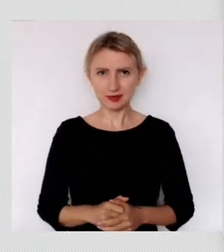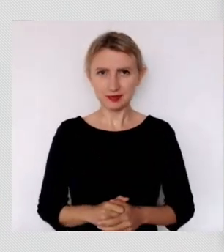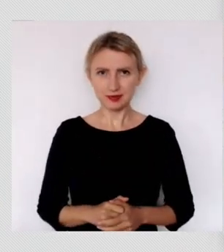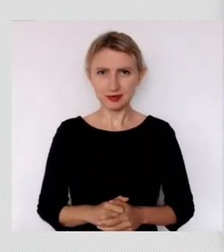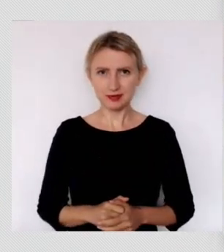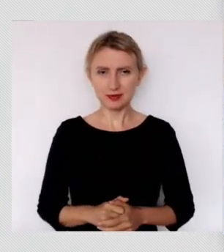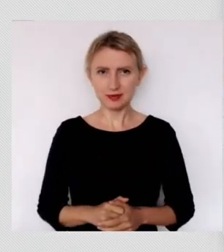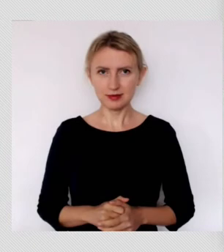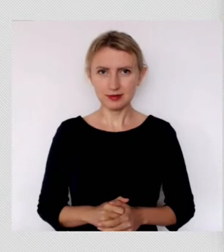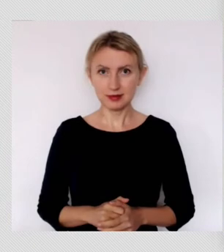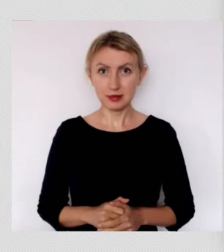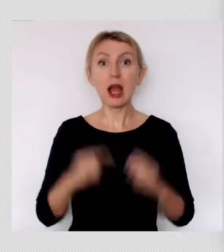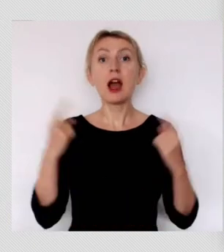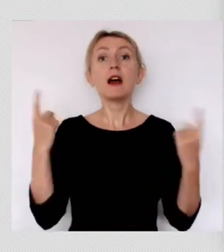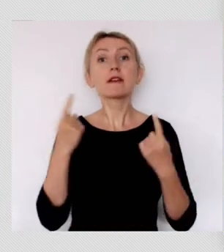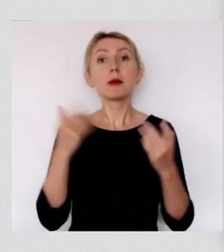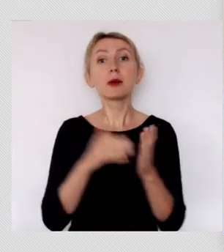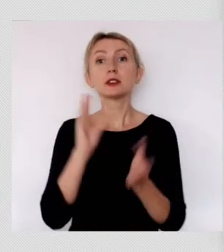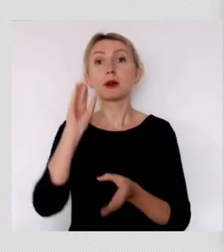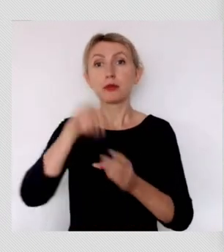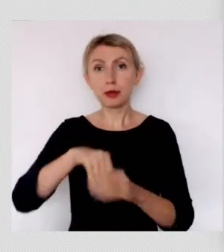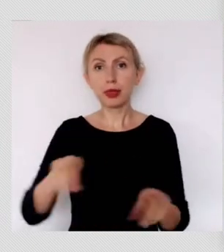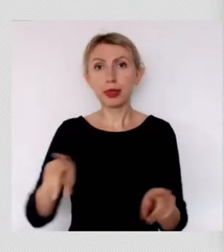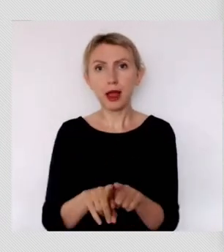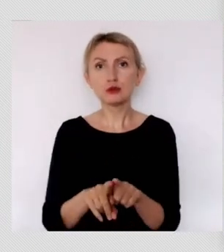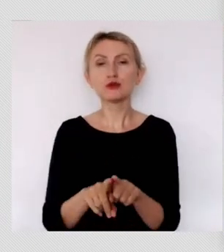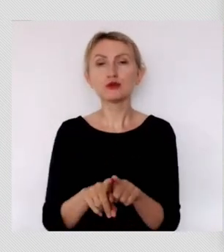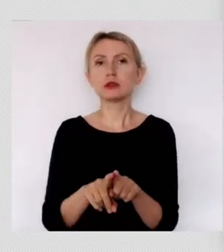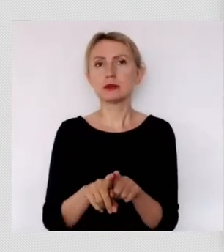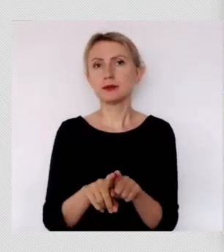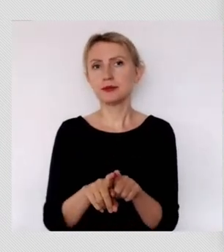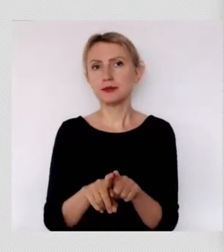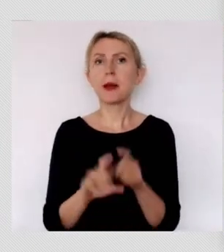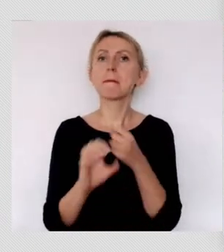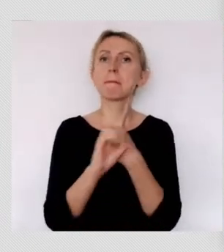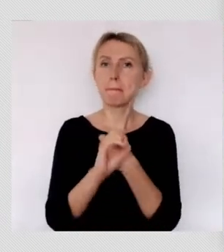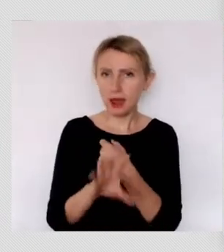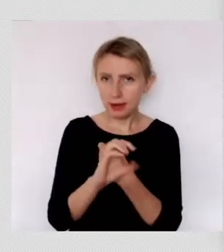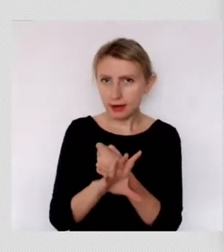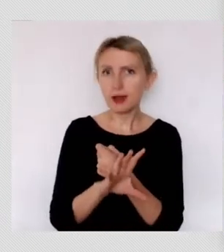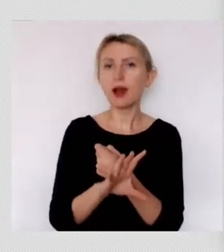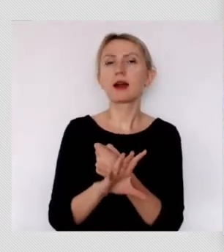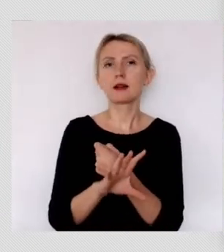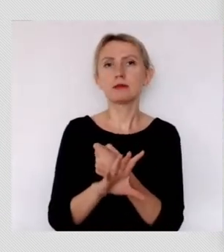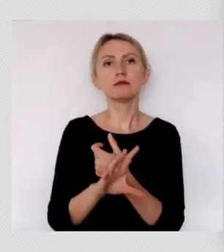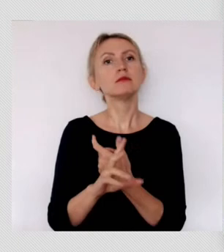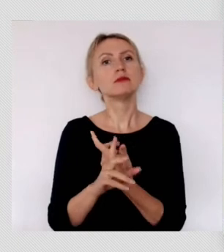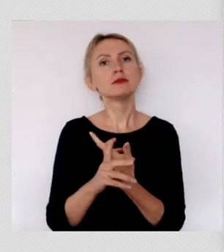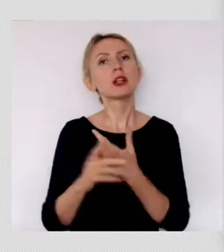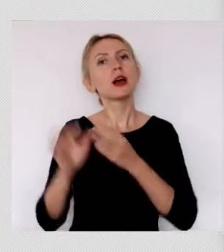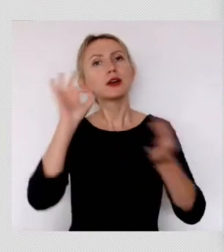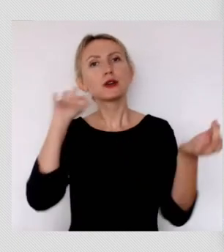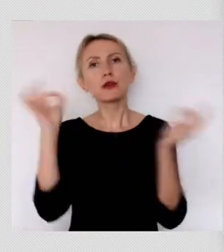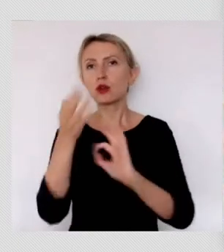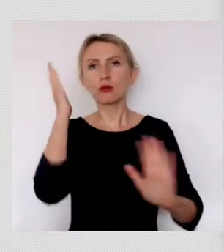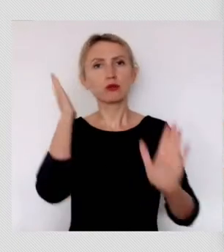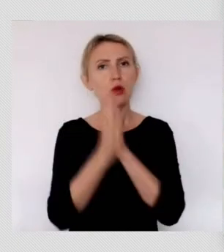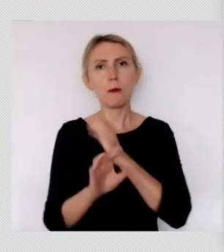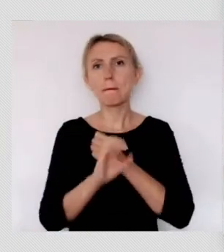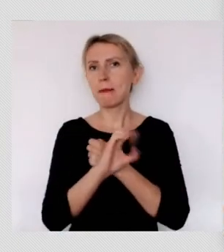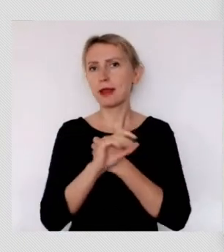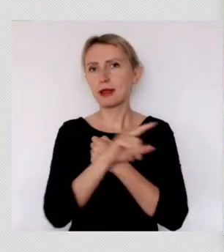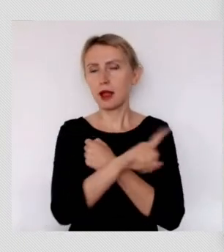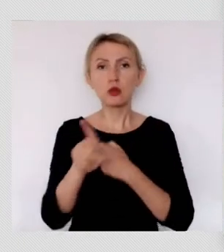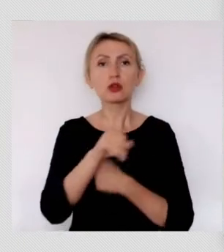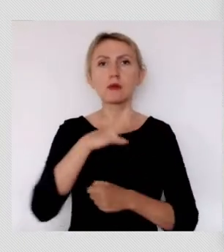najostatniejsza rzecz to w kampanii należy włączyć oczywiście media, to znaczy pójście z informacją bardzo prostą do mediów, bo to, co